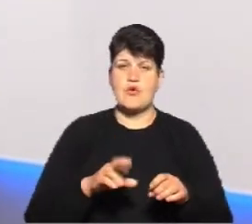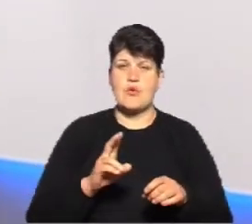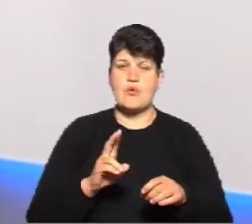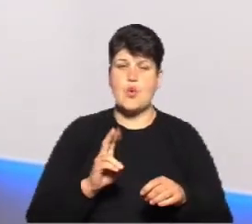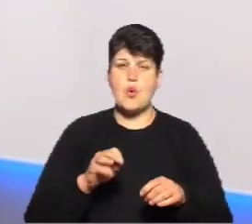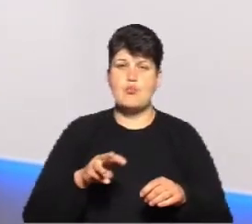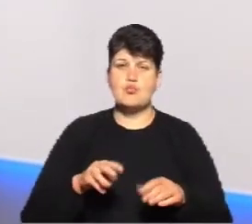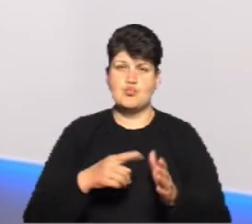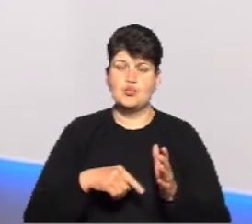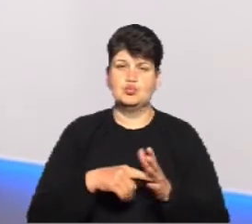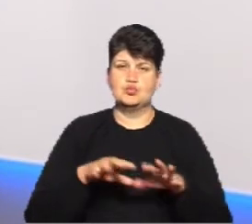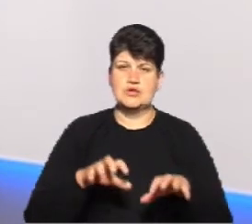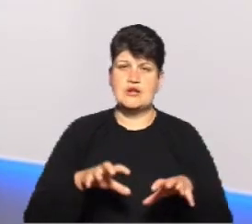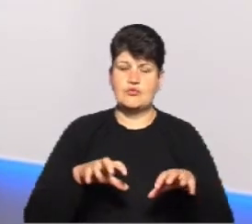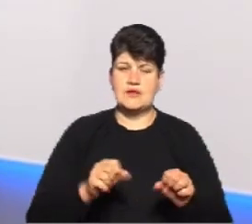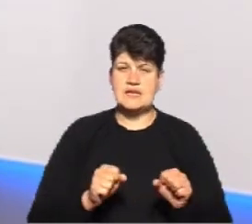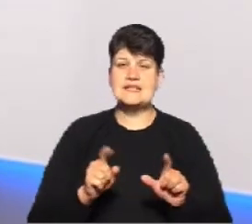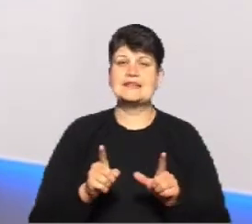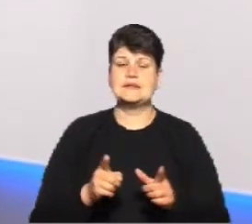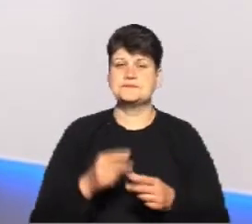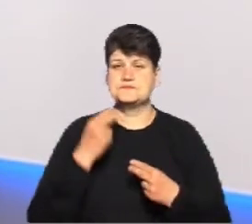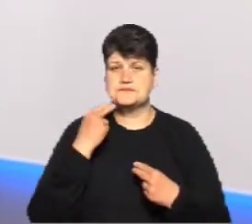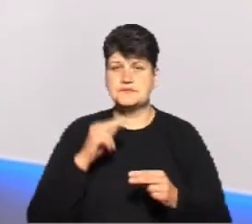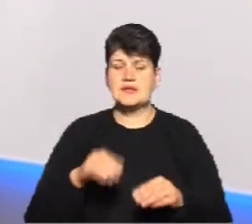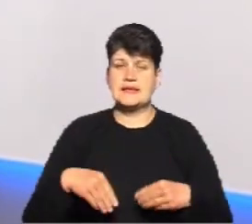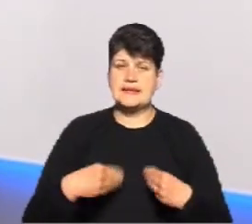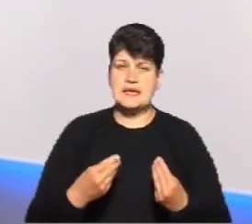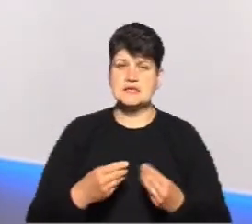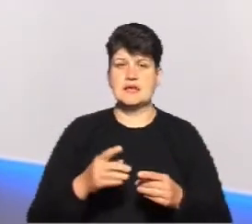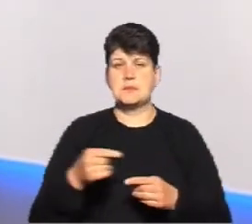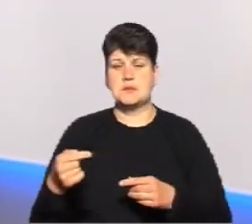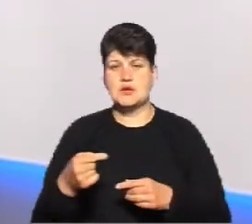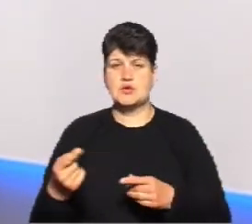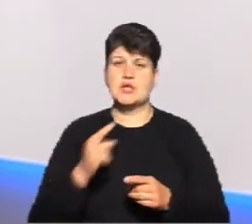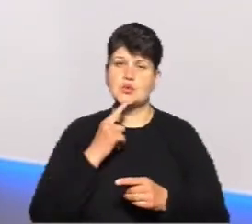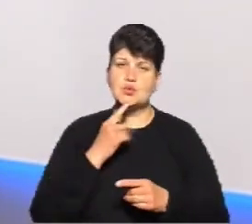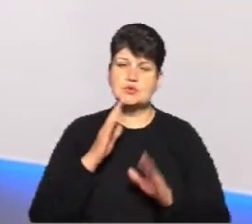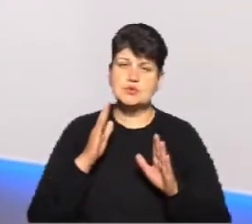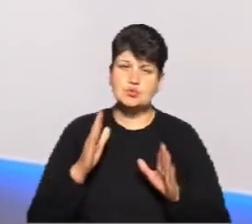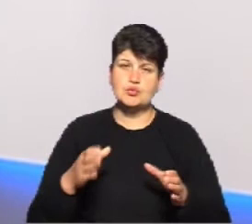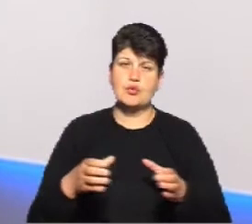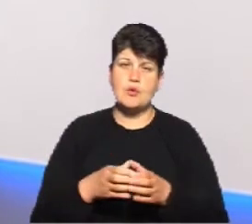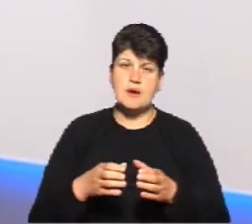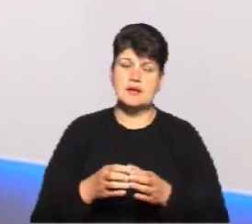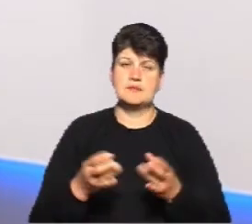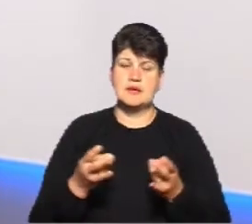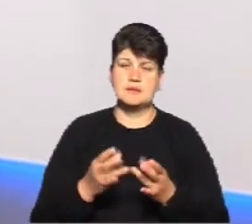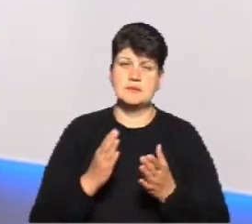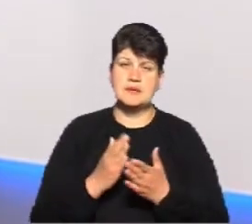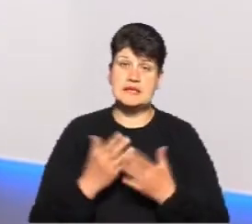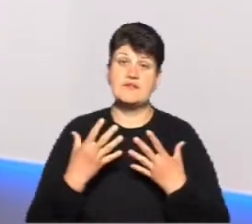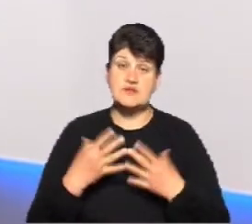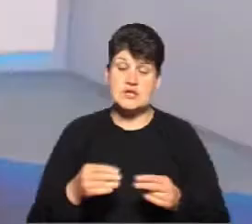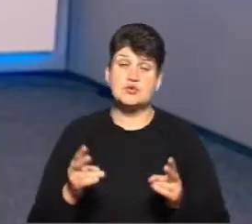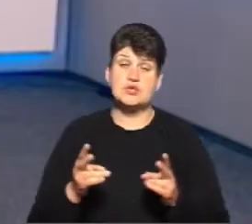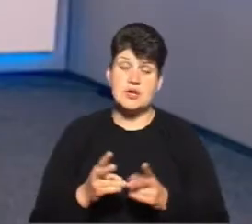Які переваги дасть цей закон і які має він недоліки, з якими труднощами, власне, громадам доведеться зустрітися? І вони вже зустрічаються. Про це будемо